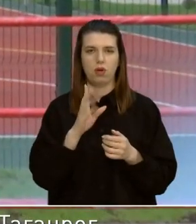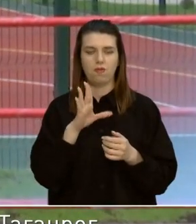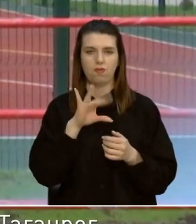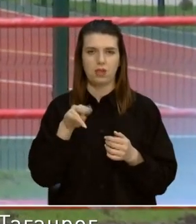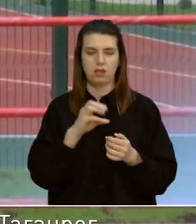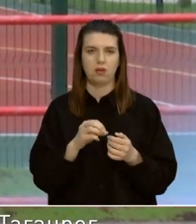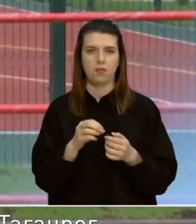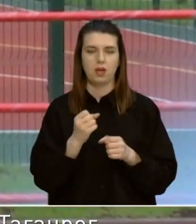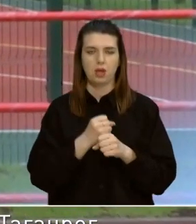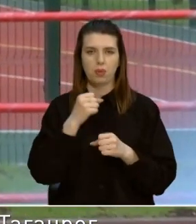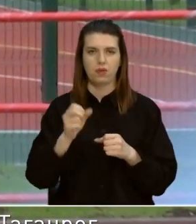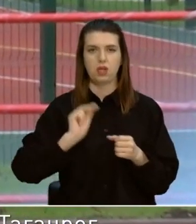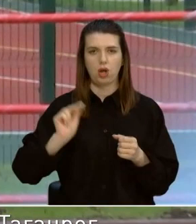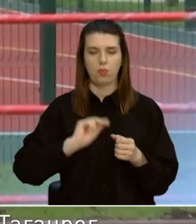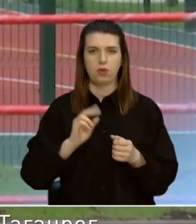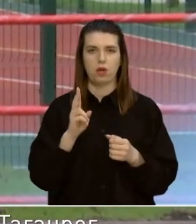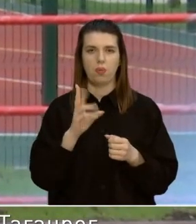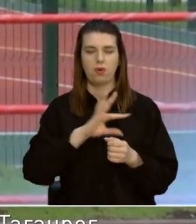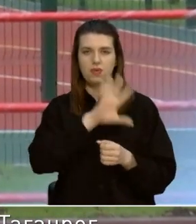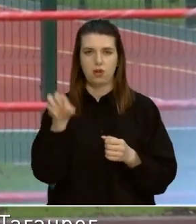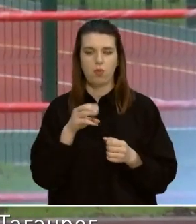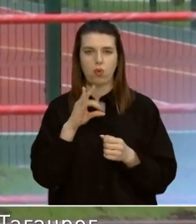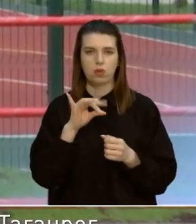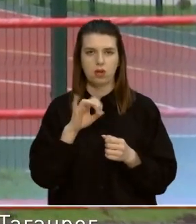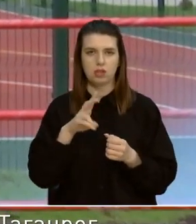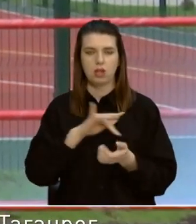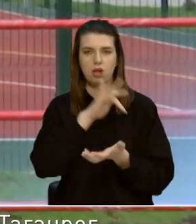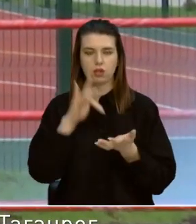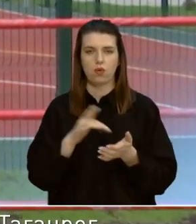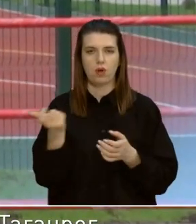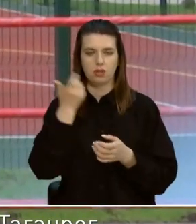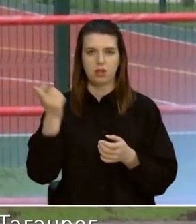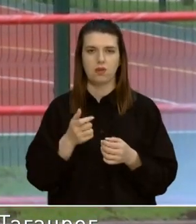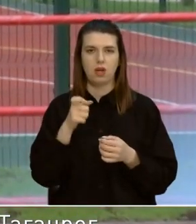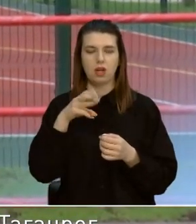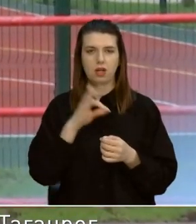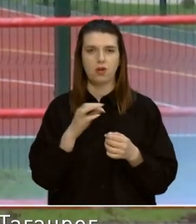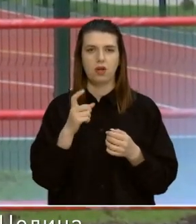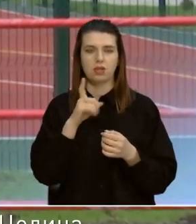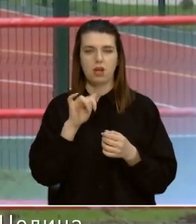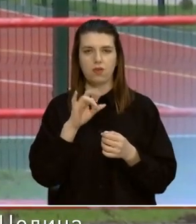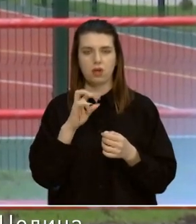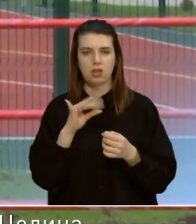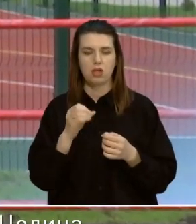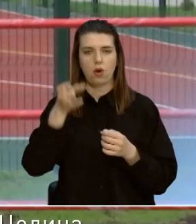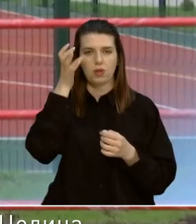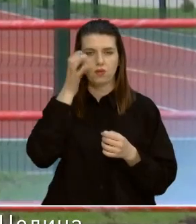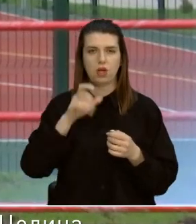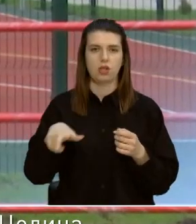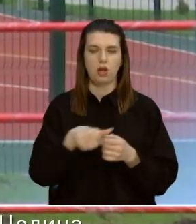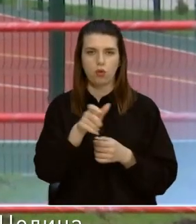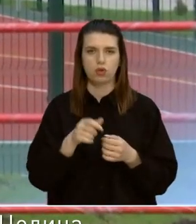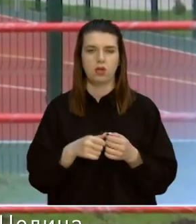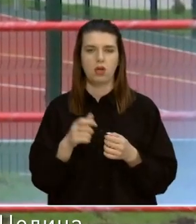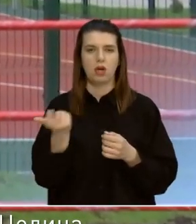увидеть направление работы по всем отраслям городского хозяйства. Это и здравоохранение, это образование, и